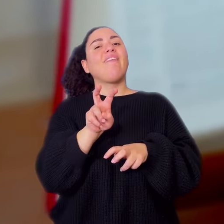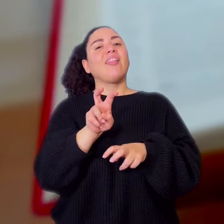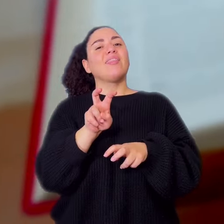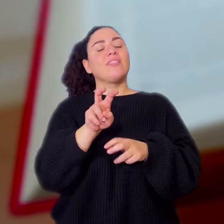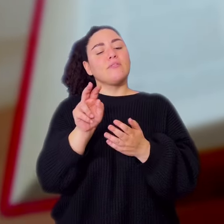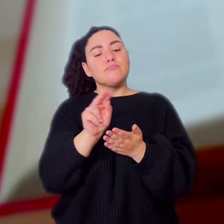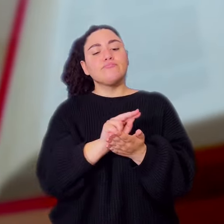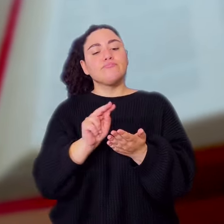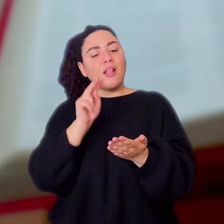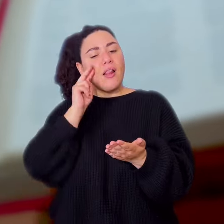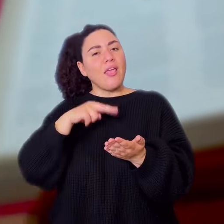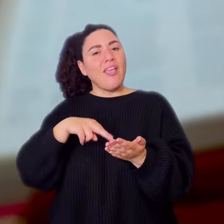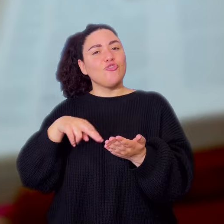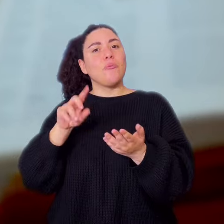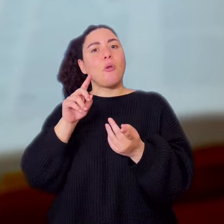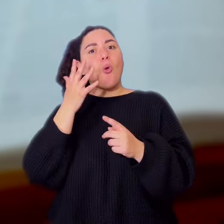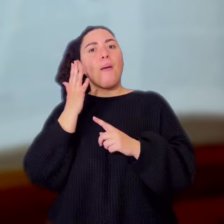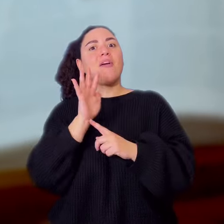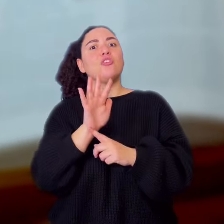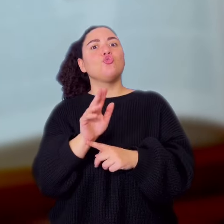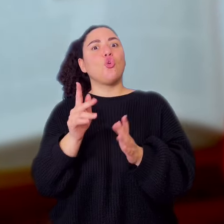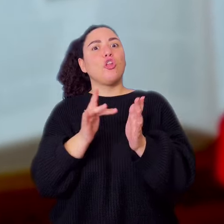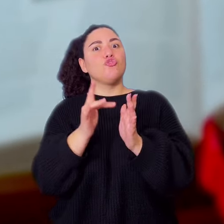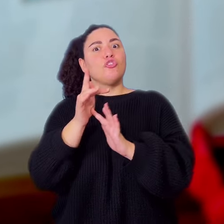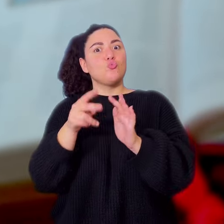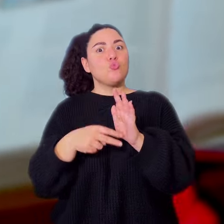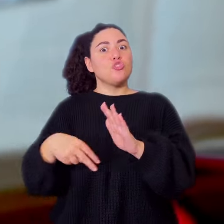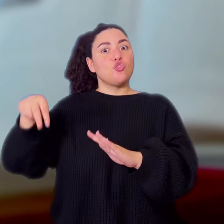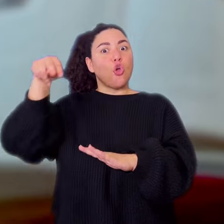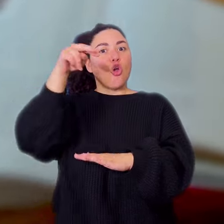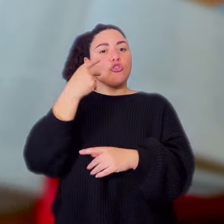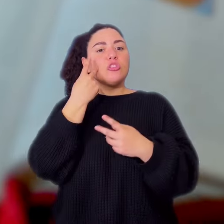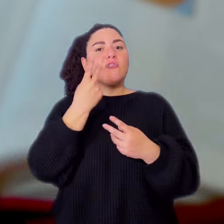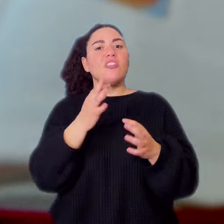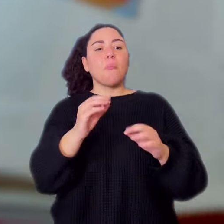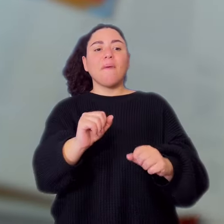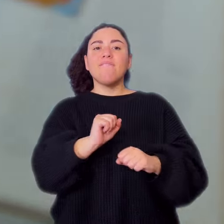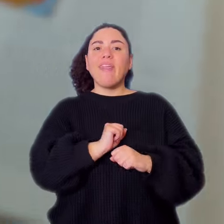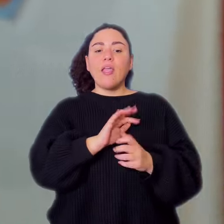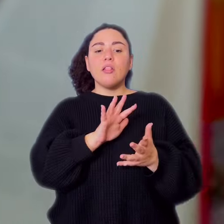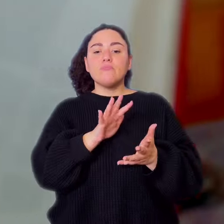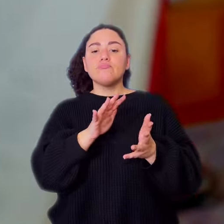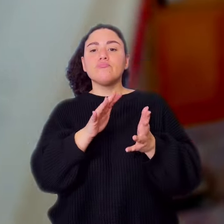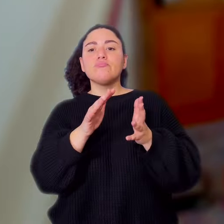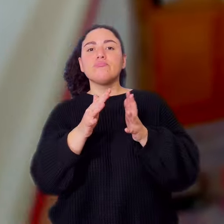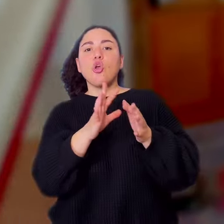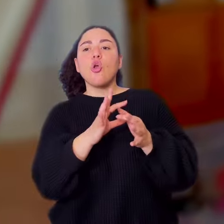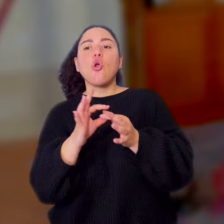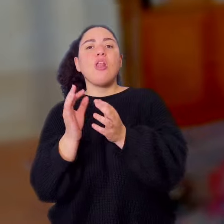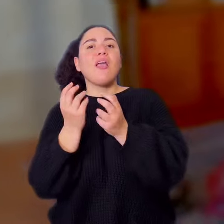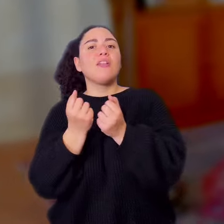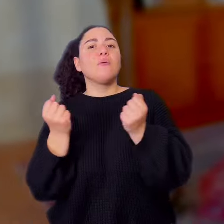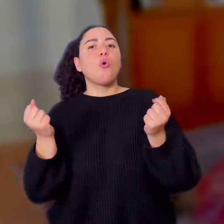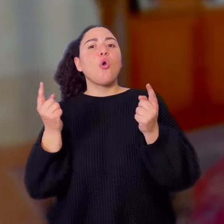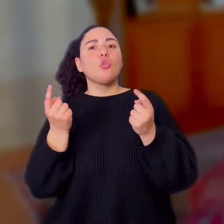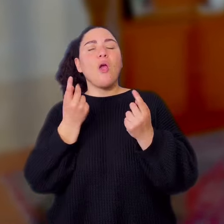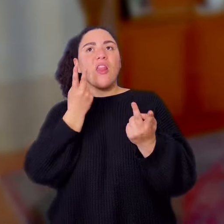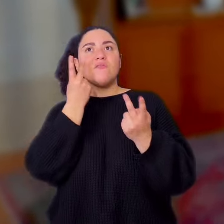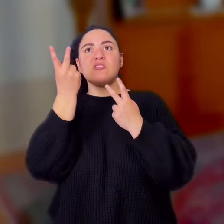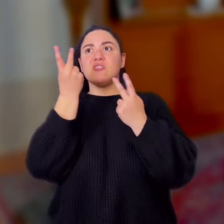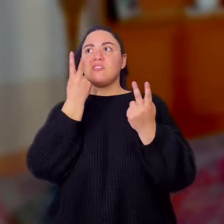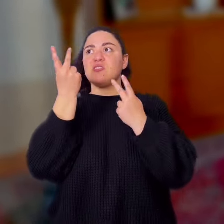20 Le apparizioni del Signore risorto vediamo come c'è una progressione della fede legata ad una visione